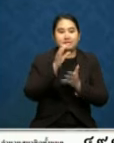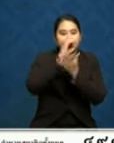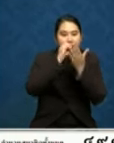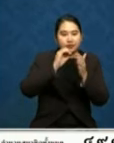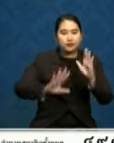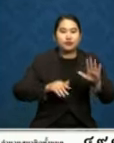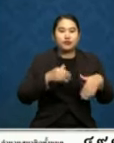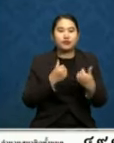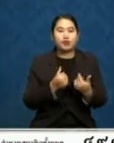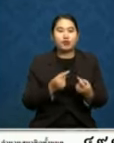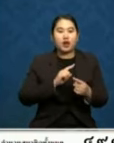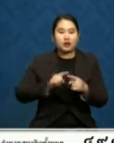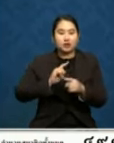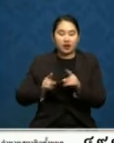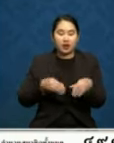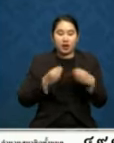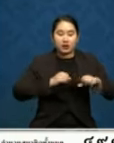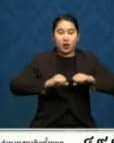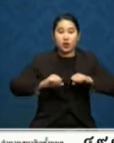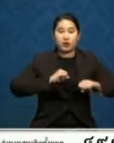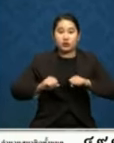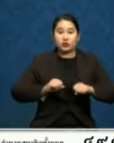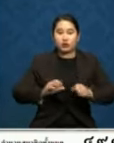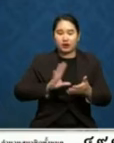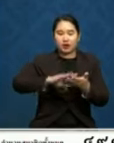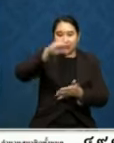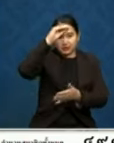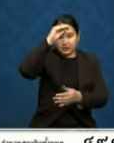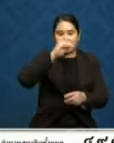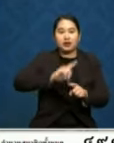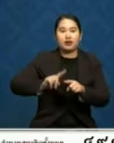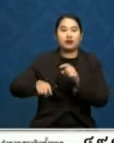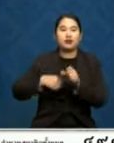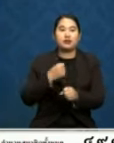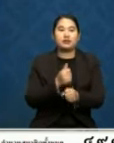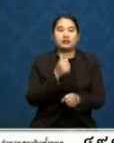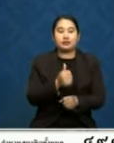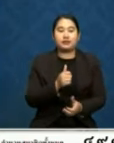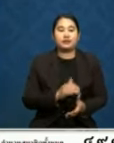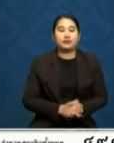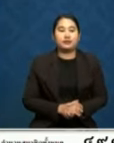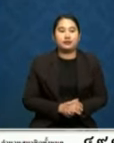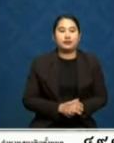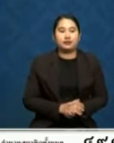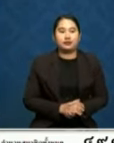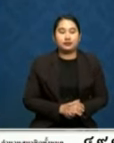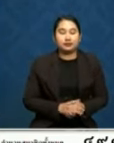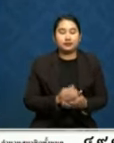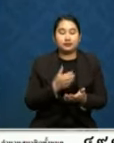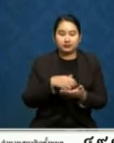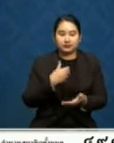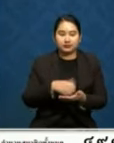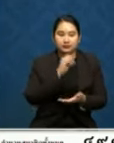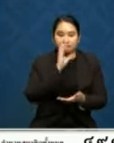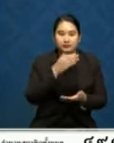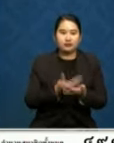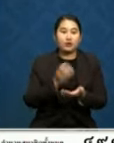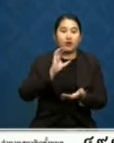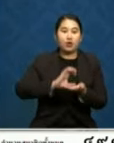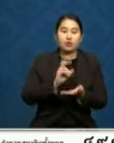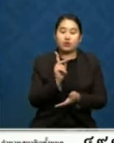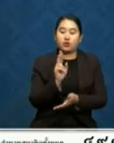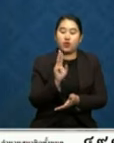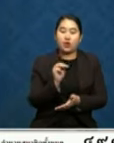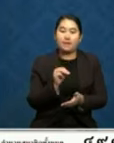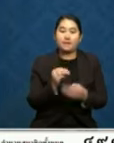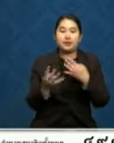สิ่งเสพติดและการให้เยาวชนเข้าถึงการศึกษาต่างๆค่ะดิฉันขอตั้งข้อสังเกตนะคะถึงงบประมาณของกรมพินิจทั้